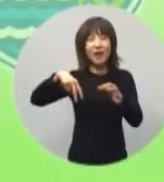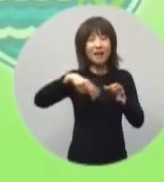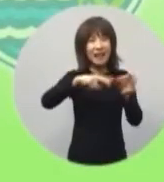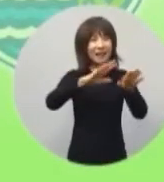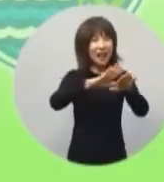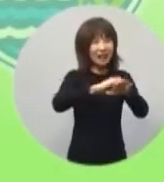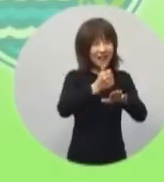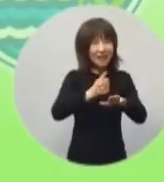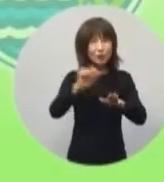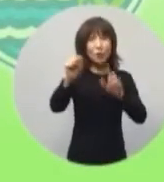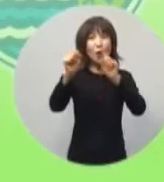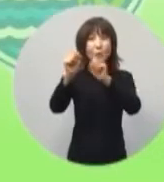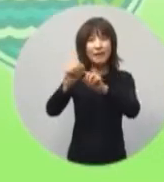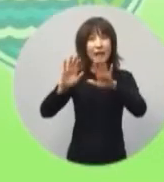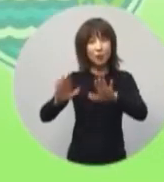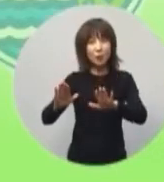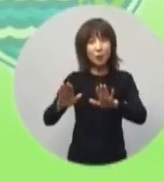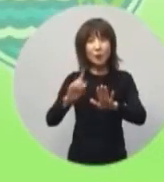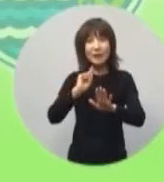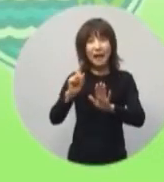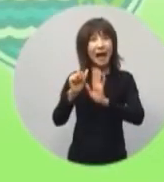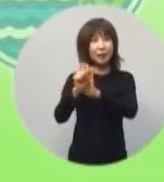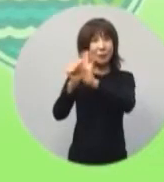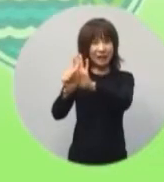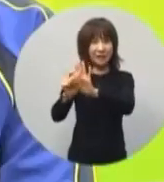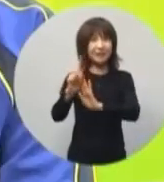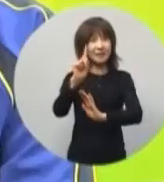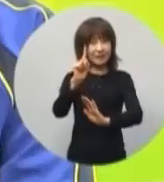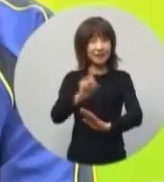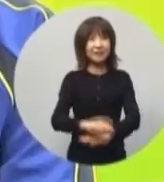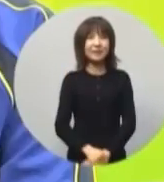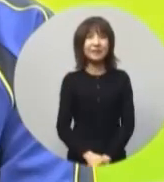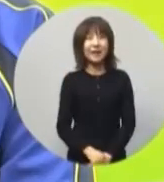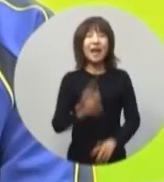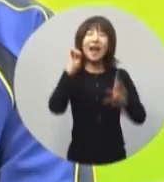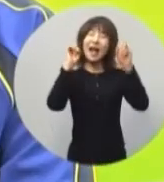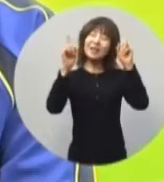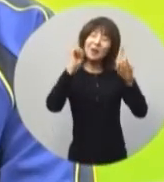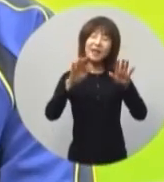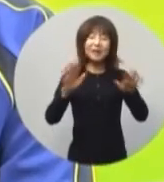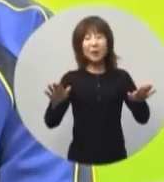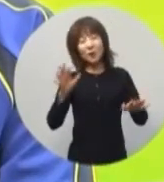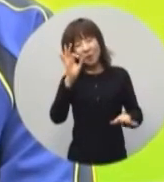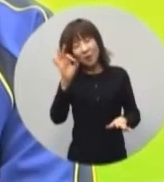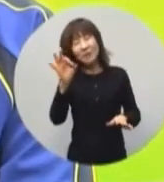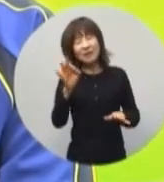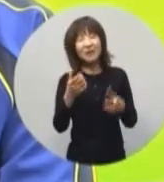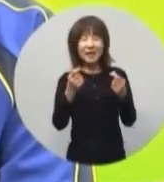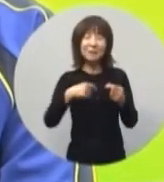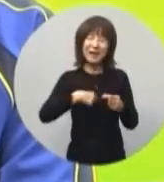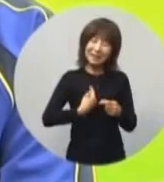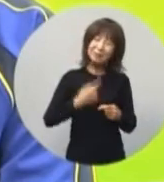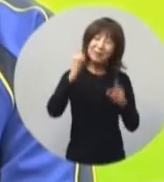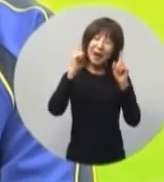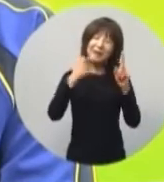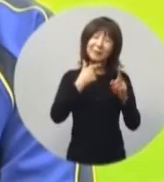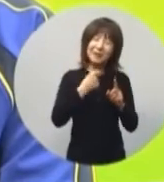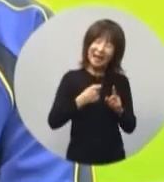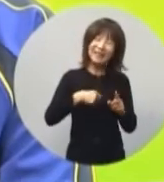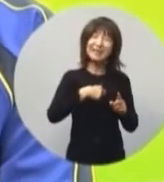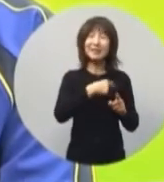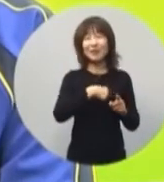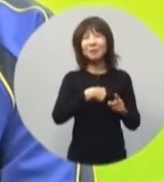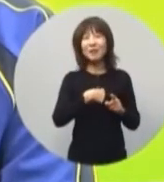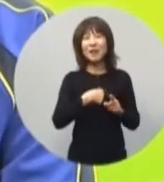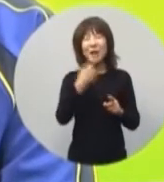指す子どもたちへアドバイスするとしたら？ 遊んでる子たちを見るとやっぱ自分も遊びたいなっていう気持ちも僕